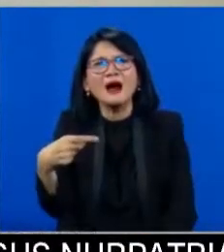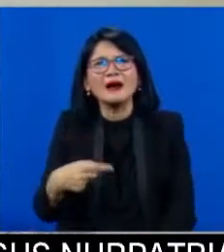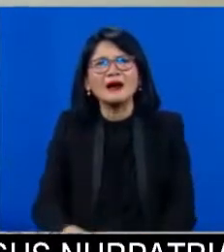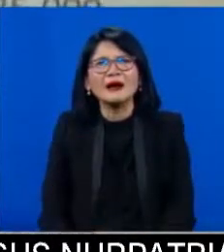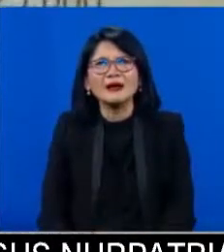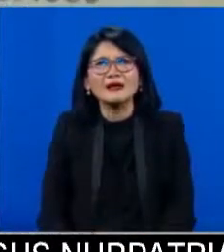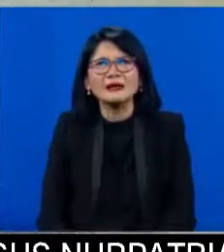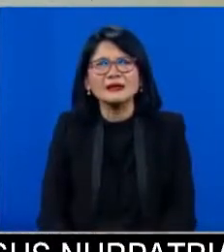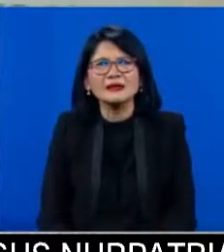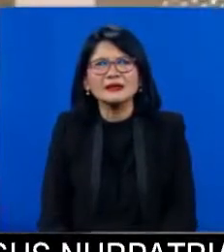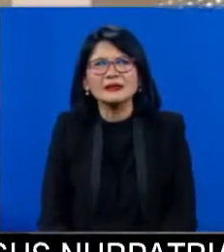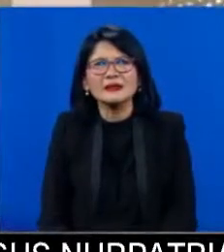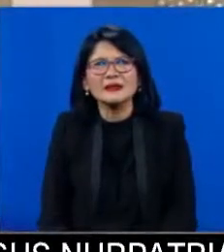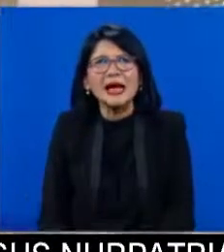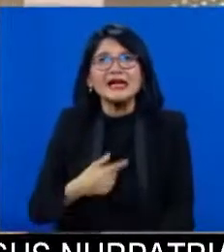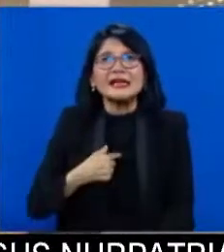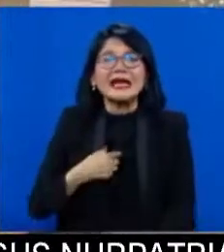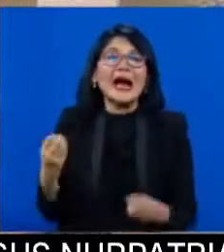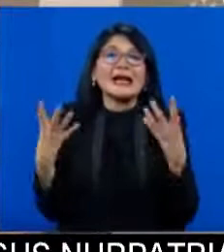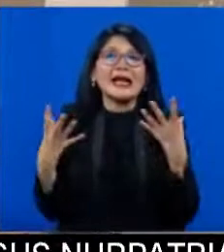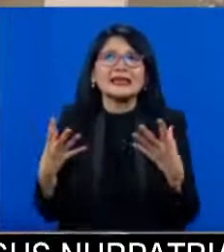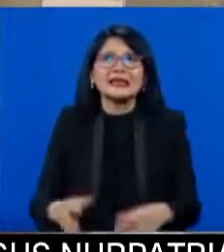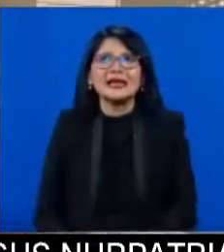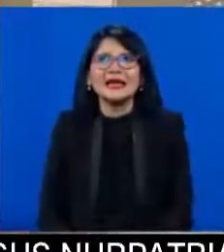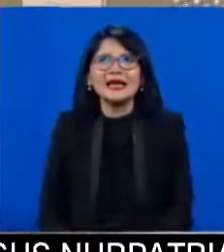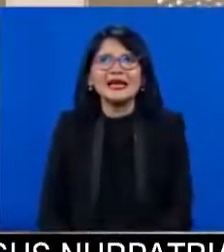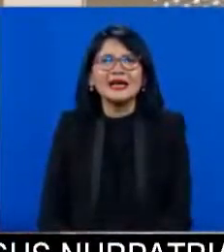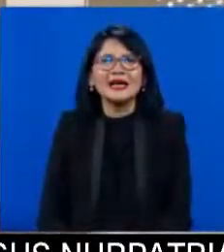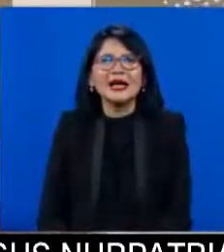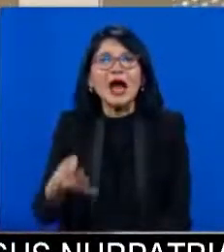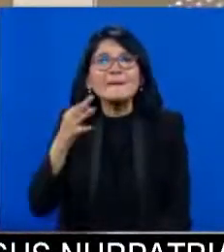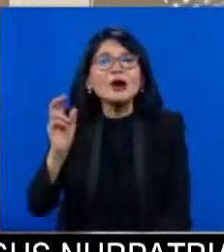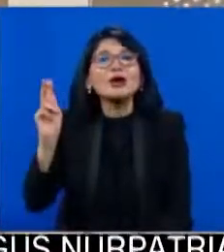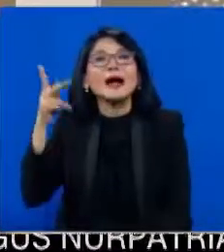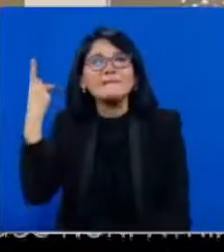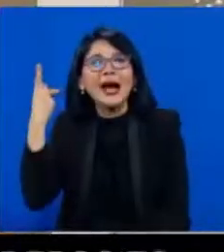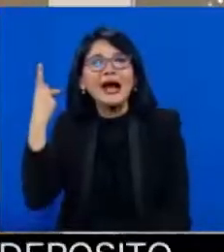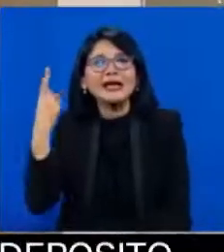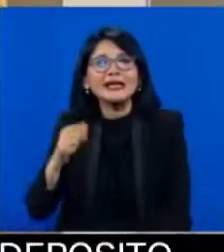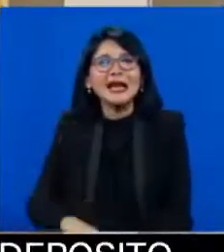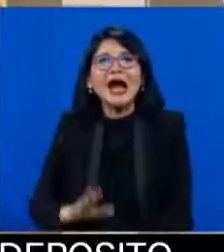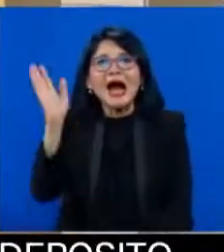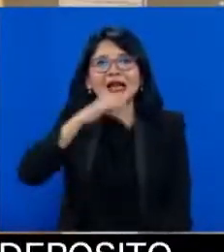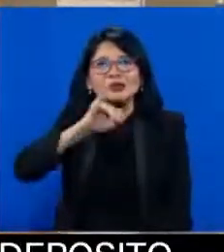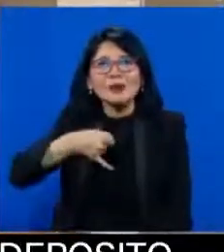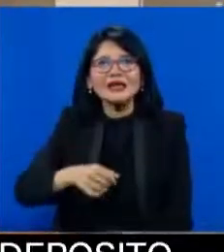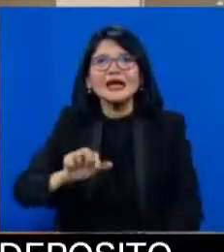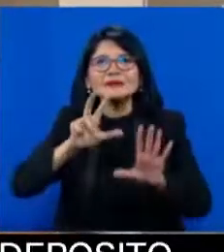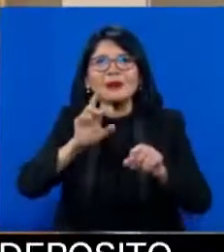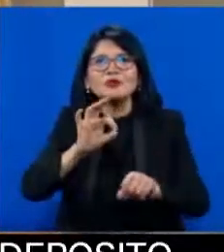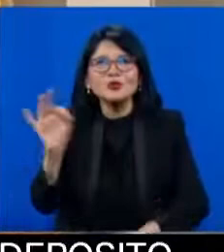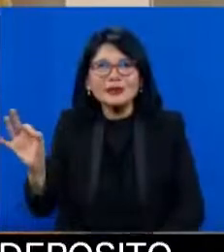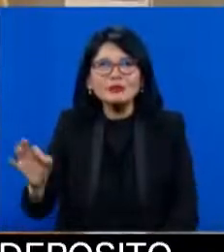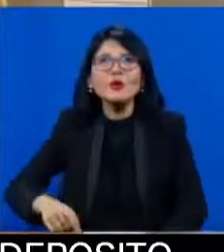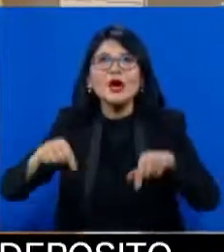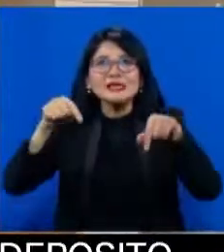Gak apa-apa sih. Kaget aja, soalnya baru kemarin aku hari Jumat berangkat Rp90.000. Sekarang